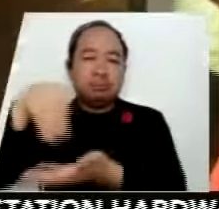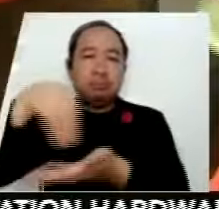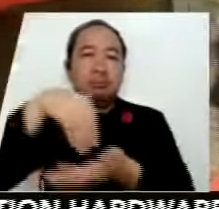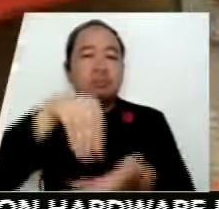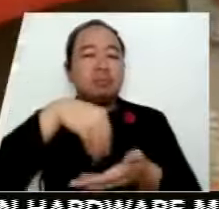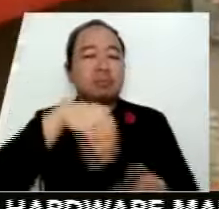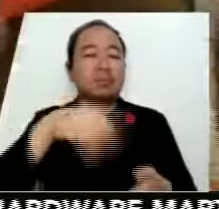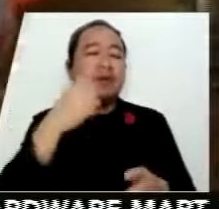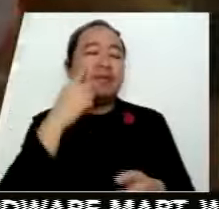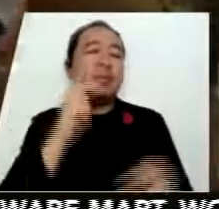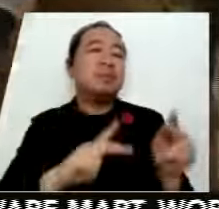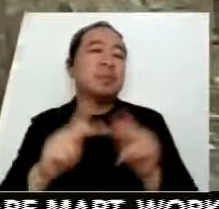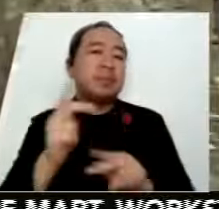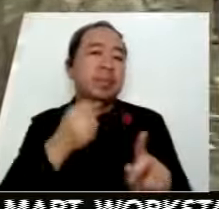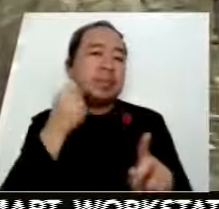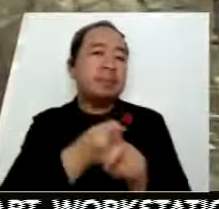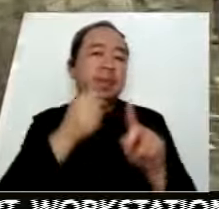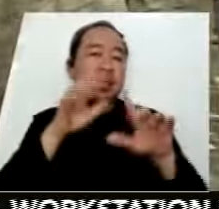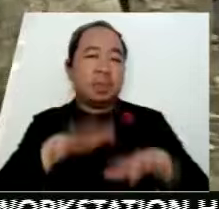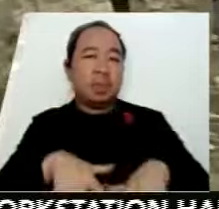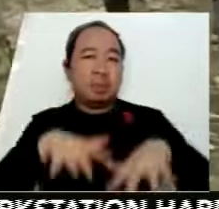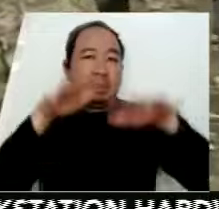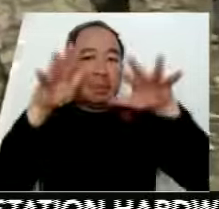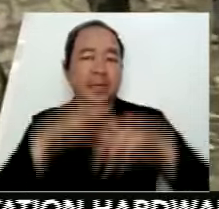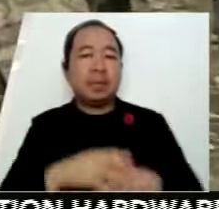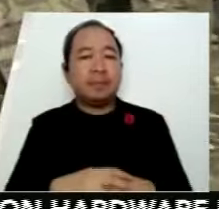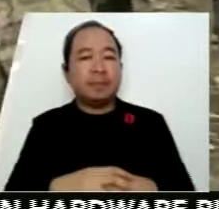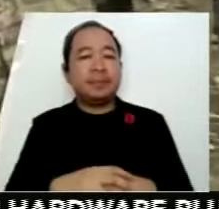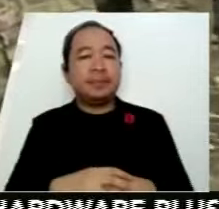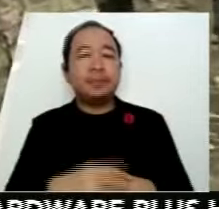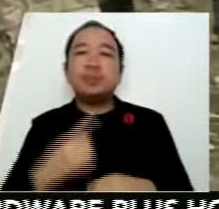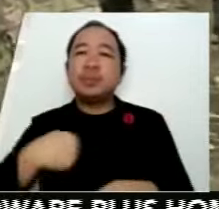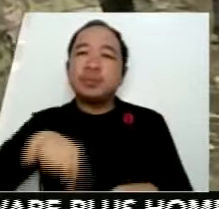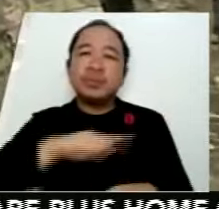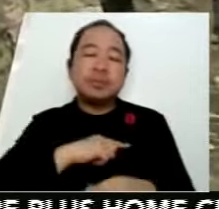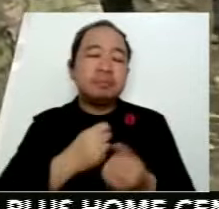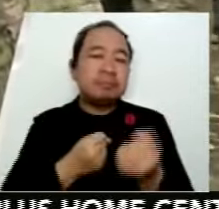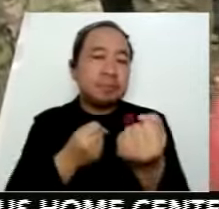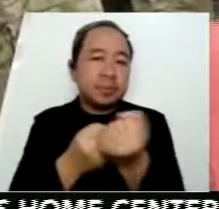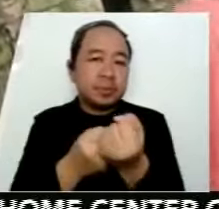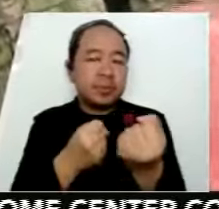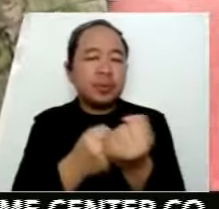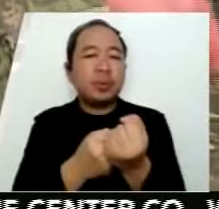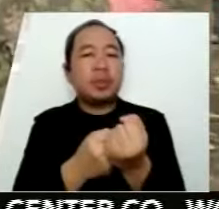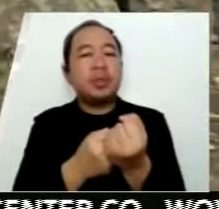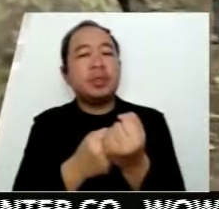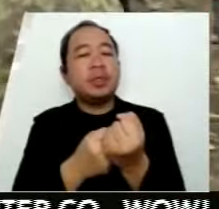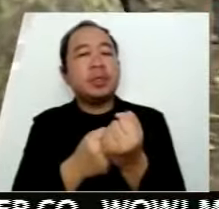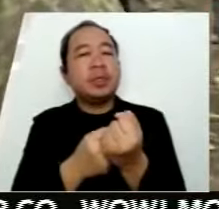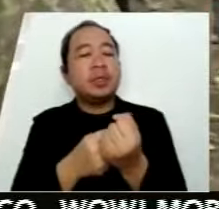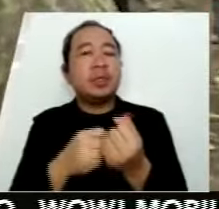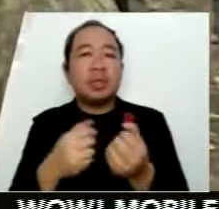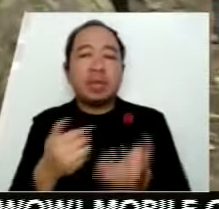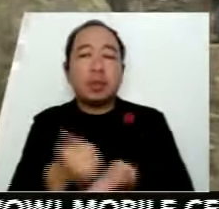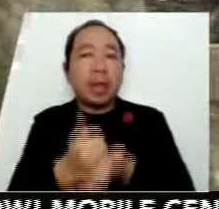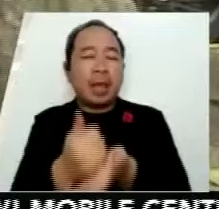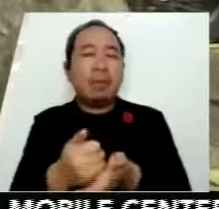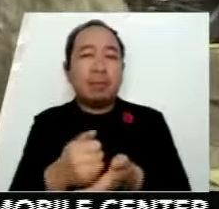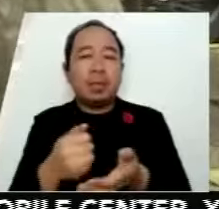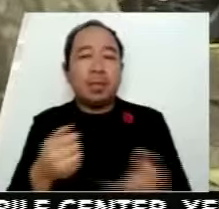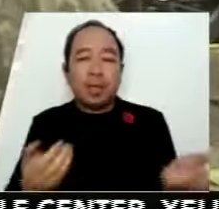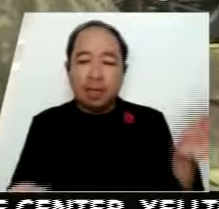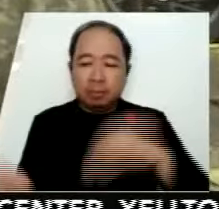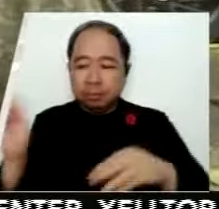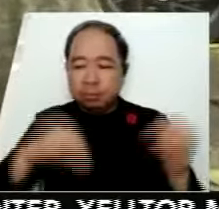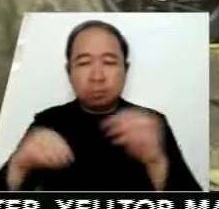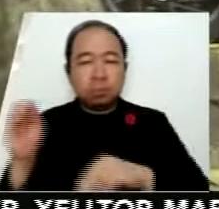apektado ng pagbaha sa lugar. Kiisa po kami. Kami po isa po sa nag-repack po ng mga goods. During po